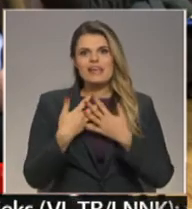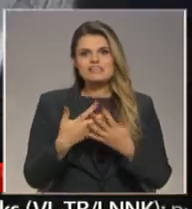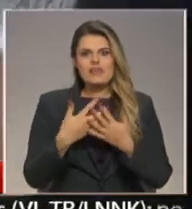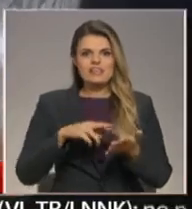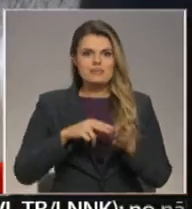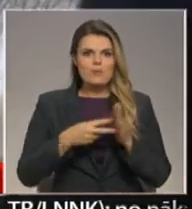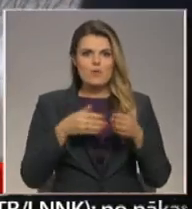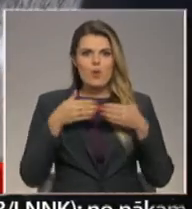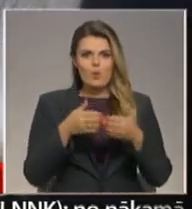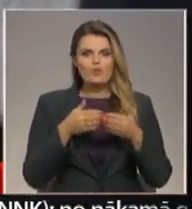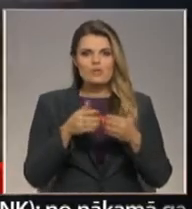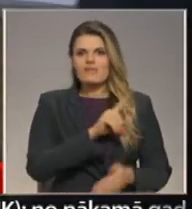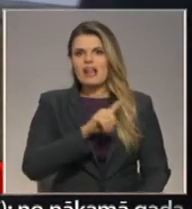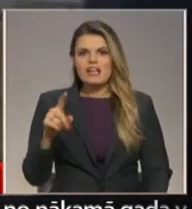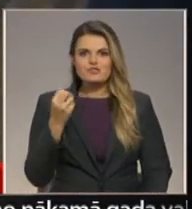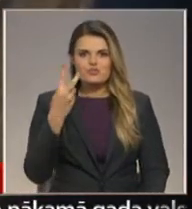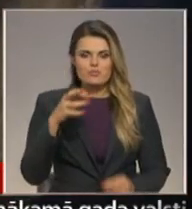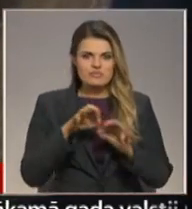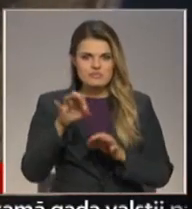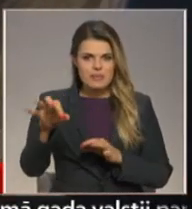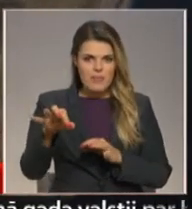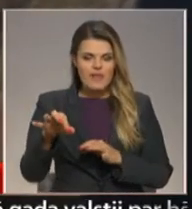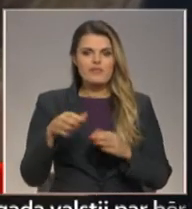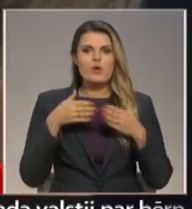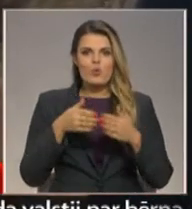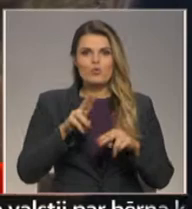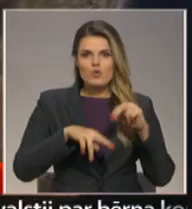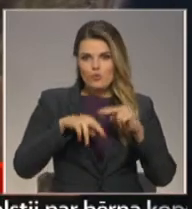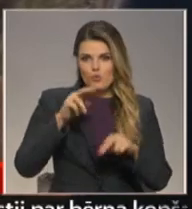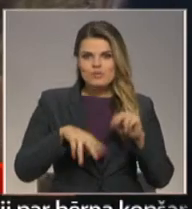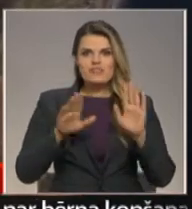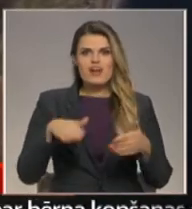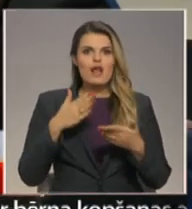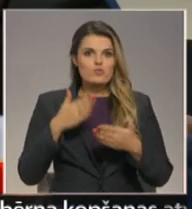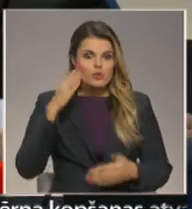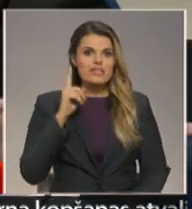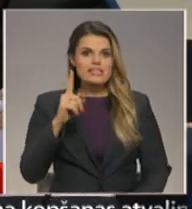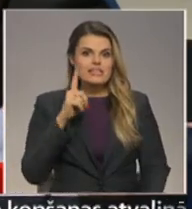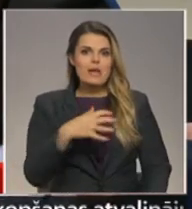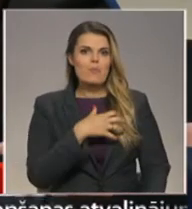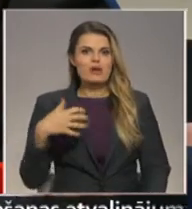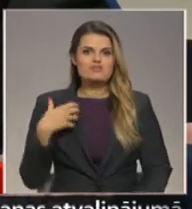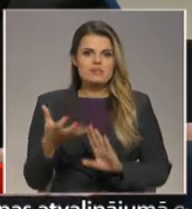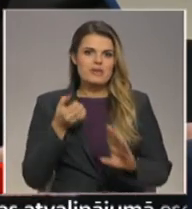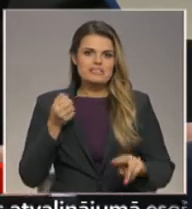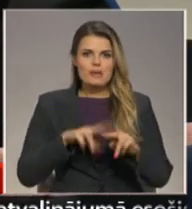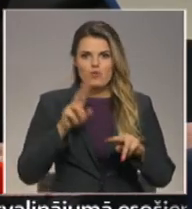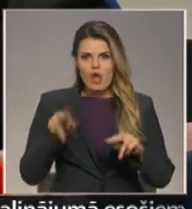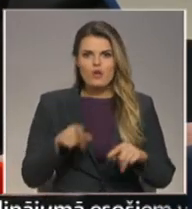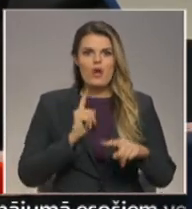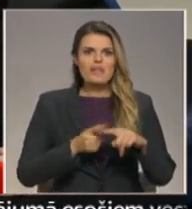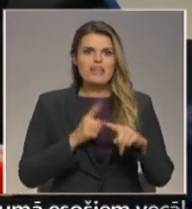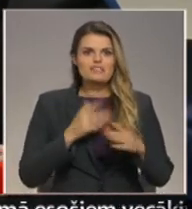kuģus un laivas nelielākas par 12 metriem, turklāt kuģu būvniecība varētu notikt tikai ar pašvaldībā izņemt atļauju